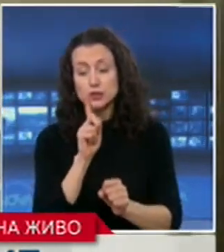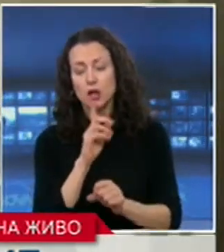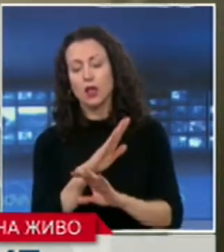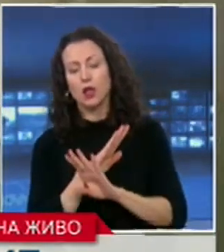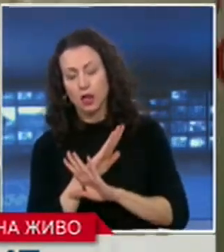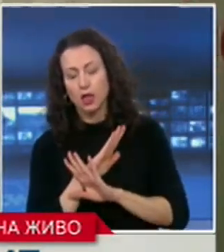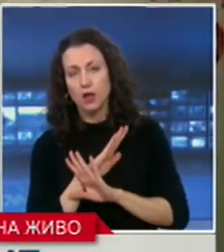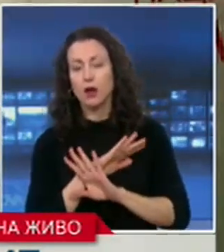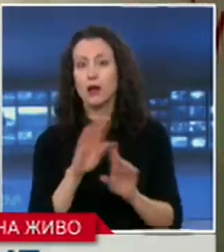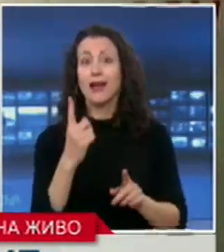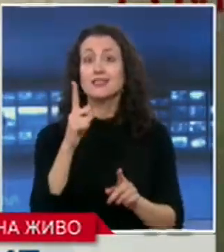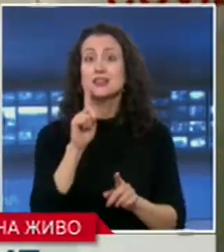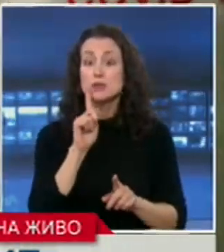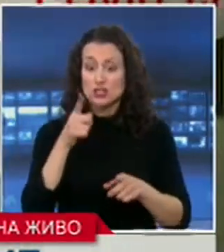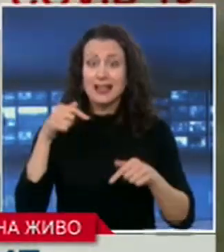ден.